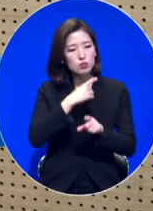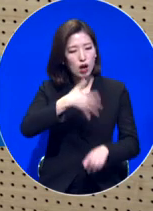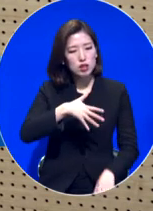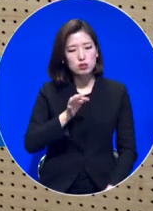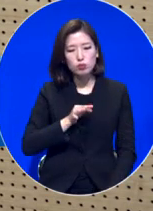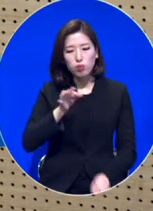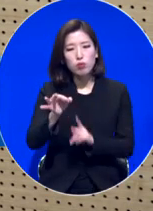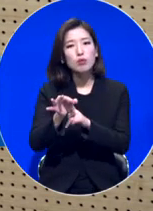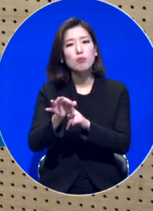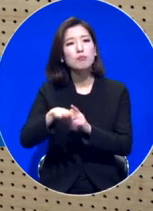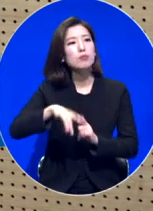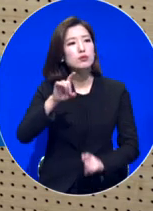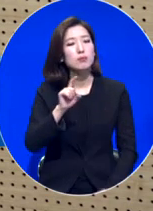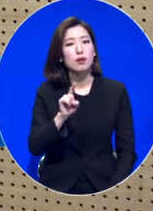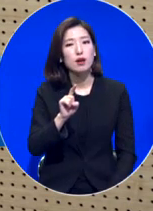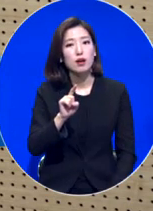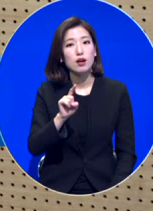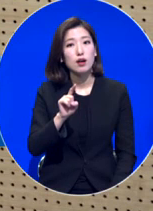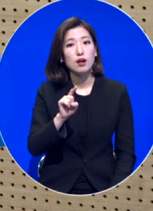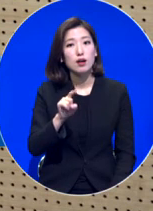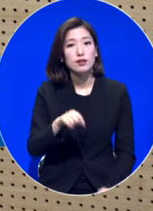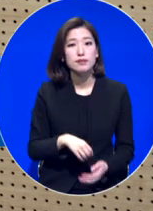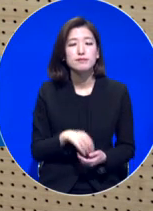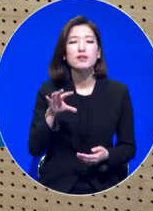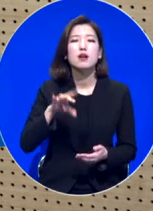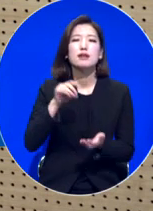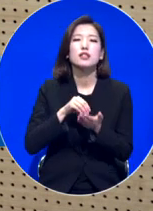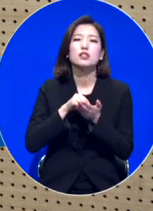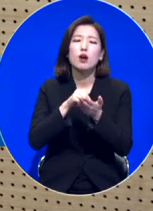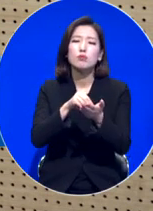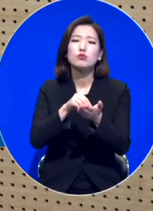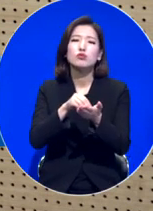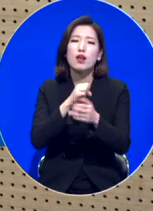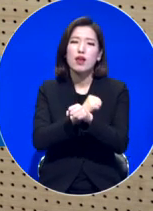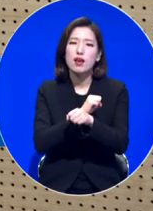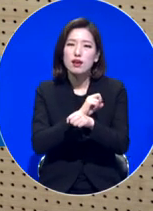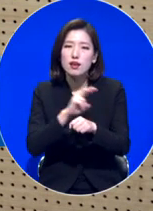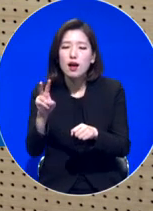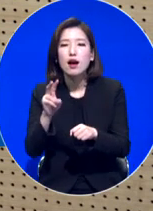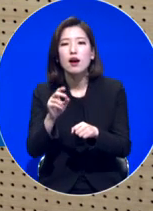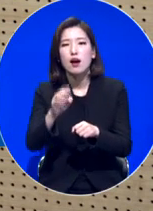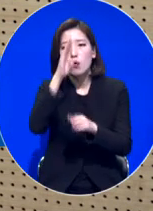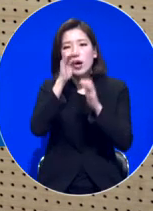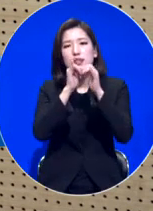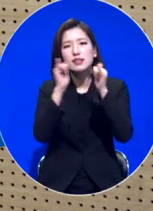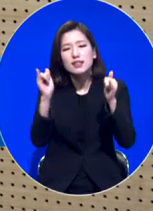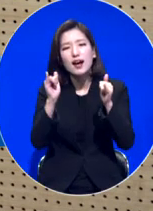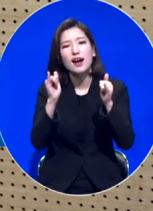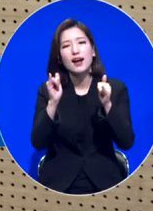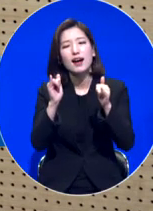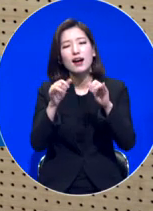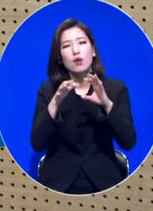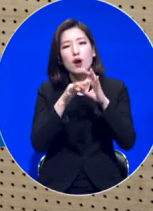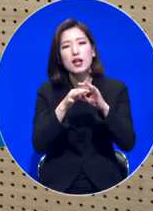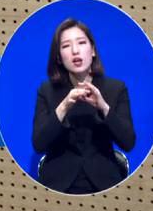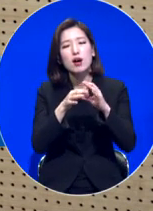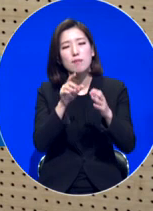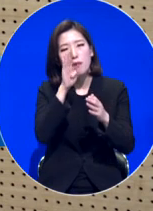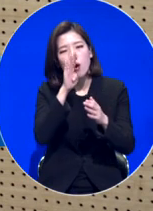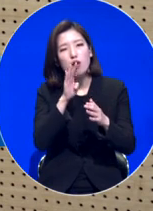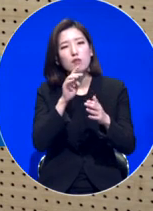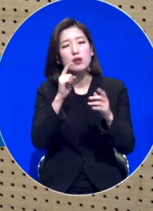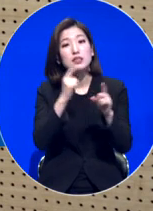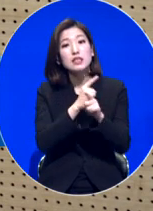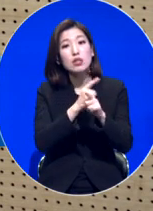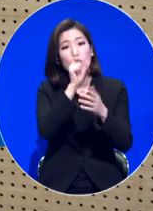하는데 사실상 접수를 하는 이유는 접수를 해야지만 그 환자에 관한 차트가 생성이 되고 거기에 대한 진료